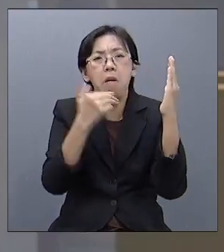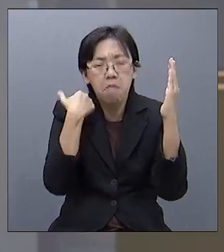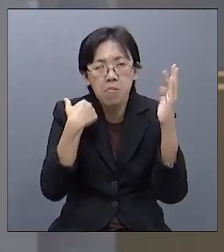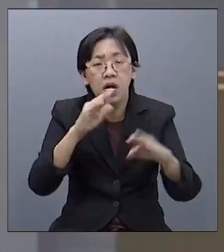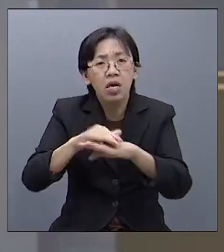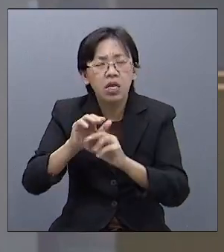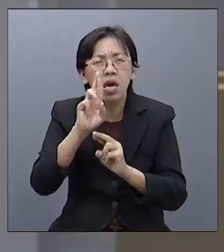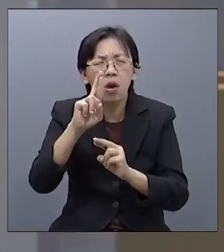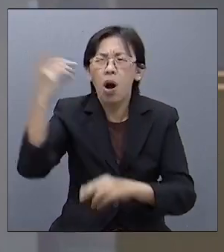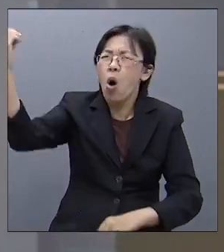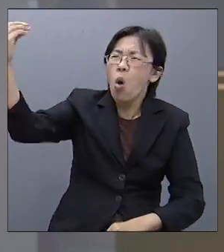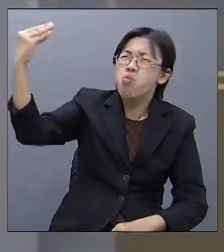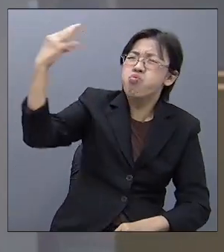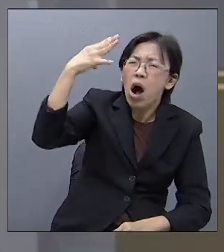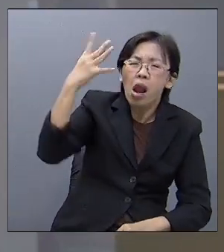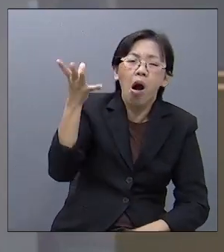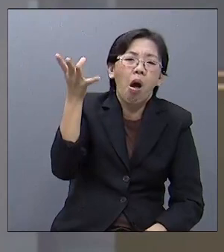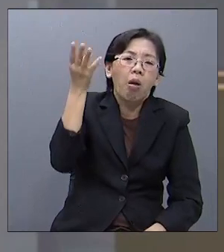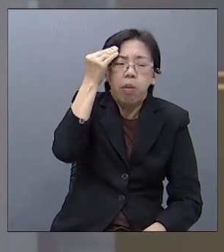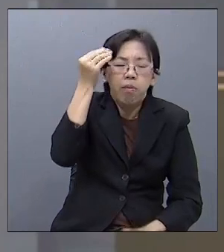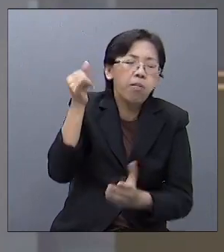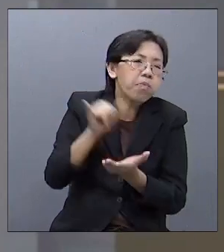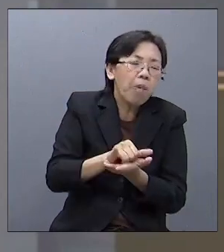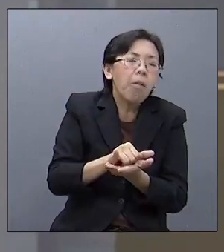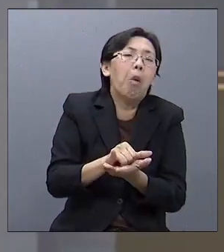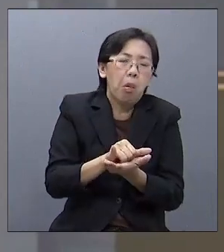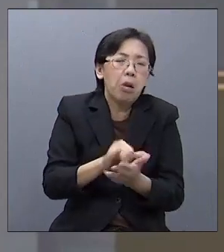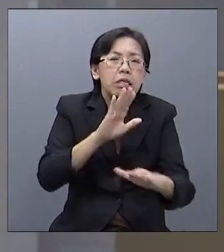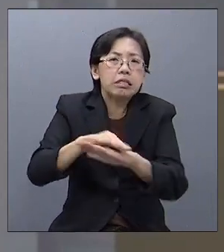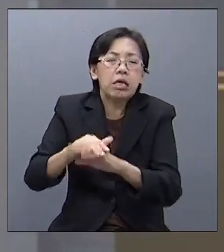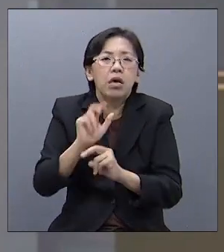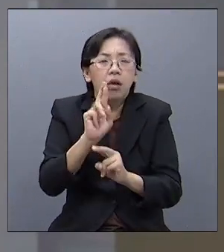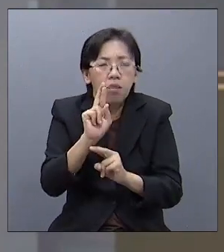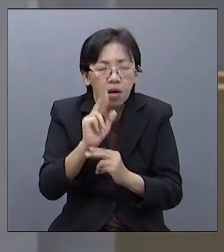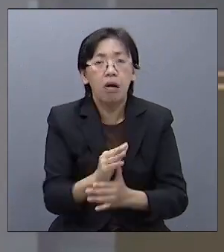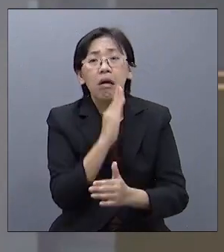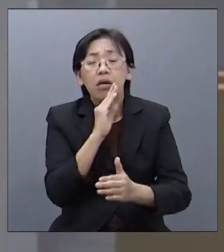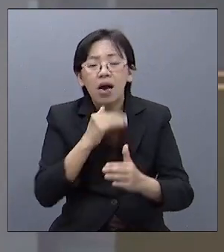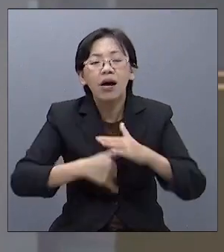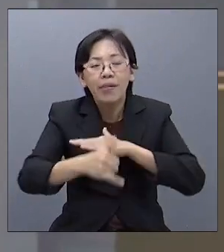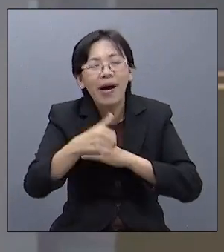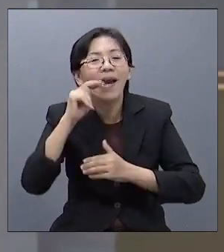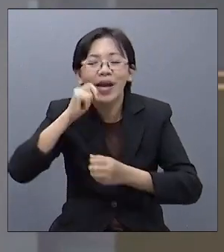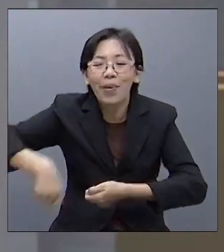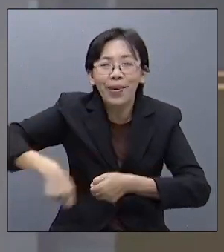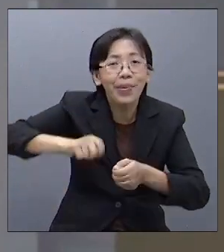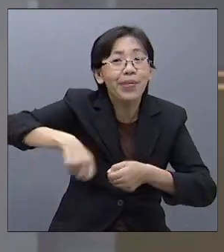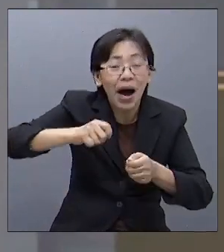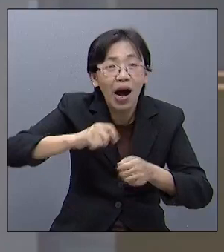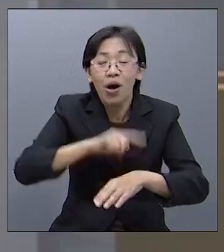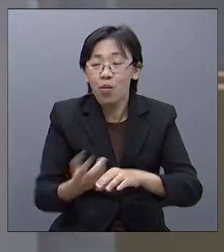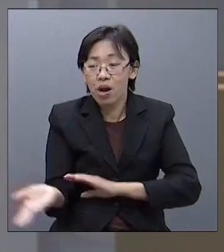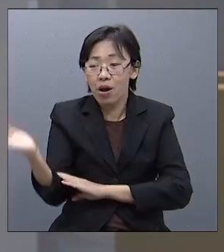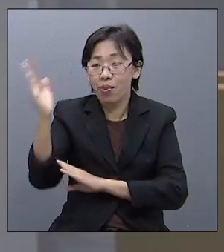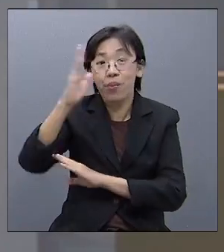คลมแดดหรือว่าภาวะฮีทสโตรกที่อาจจะเกิดขึ้นทีนี้หลายคนก็กังวลค่ะการออกไปเล่นน้ำสงกรานต์คือจะเล่นมันต้องช่วงเวลากลางวันนะ